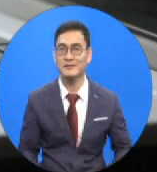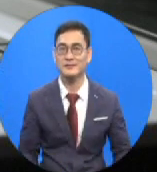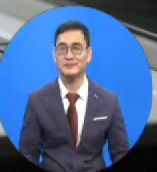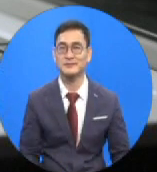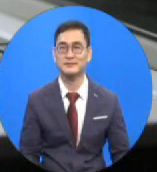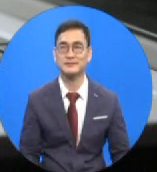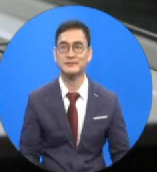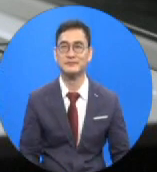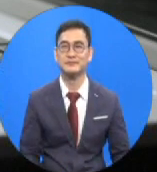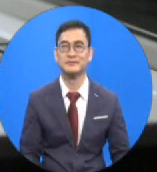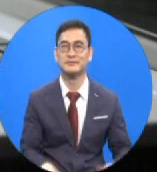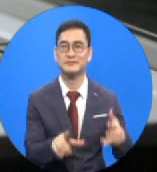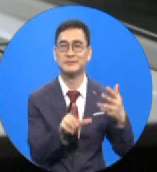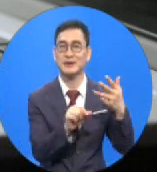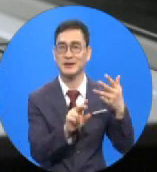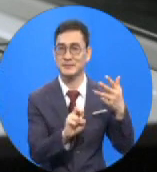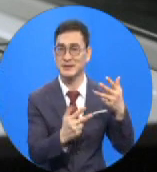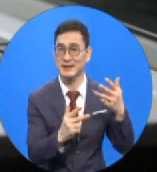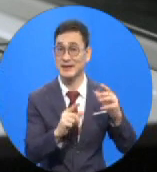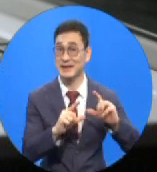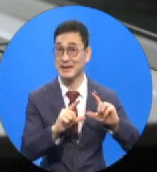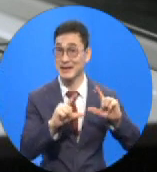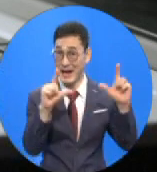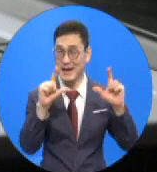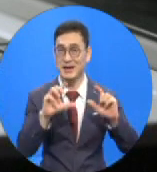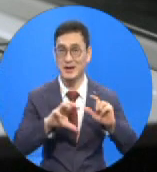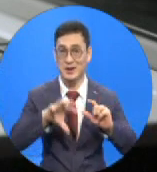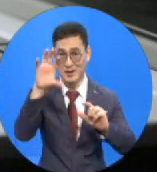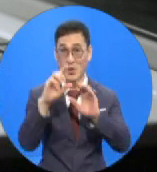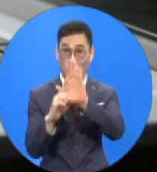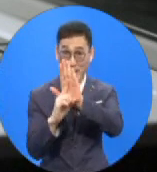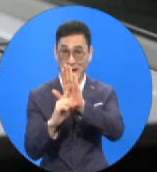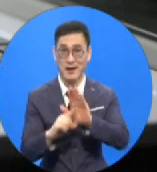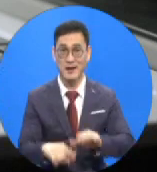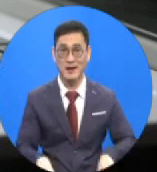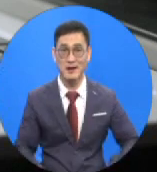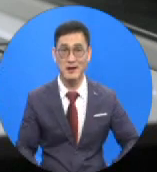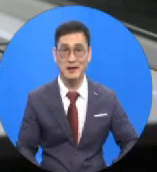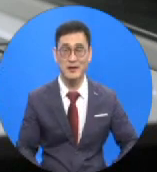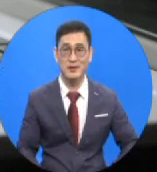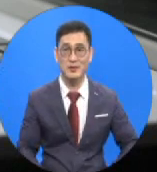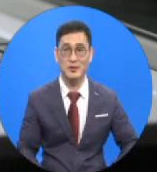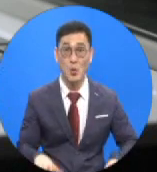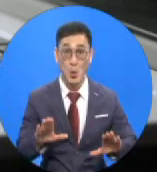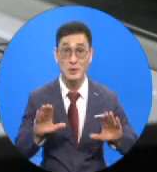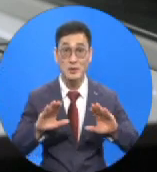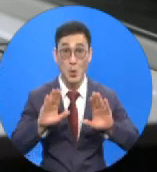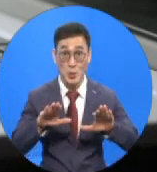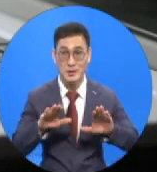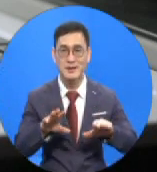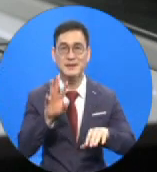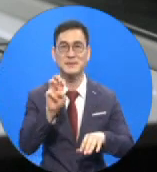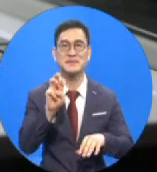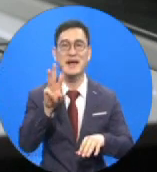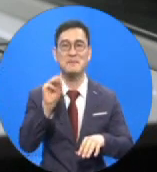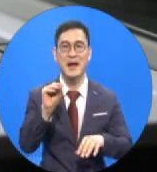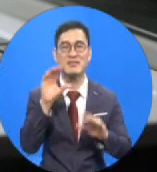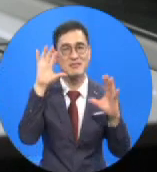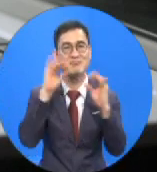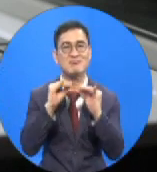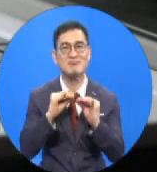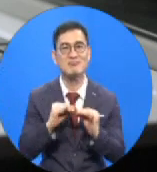공개되고 오늘 낮 12시 30분 기준으로 33만 명이 이 상소를 통해 했읍니다 4 김여사님 오늘